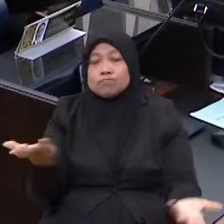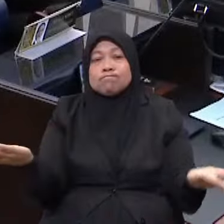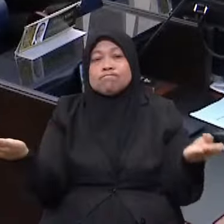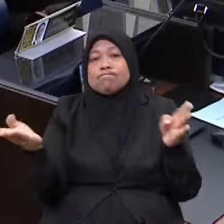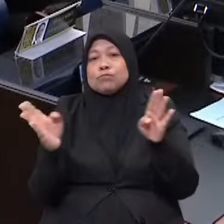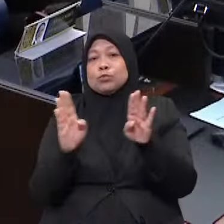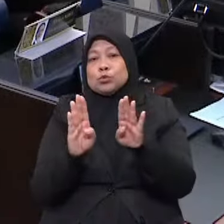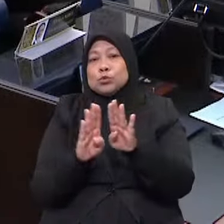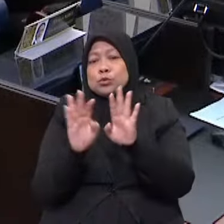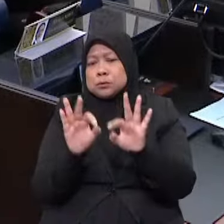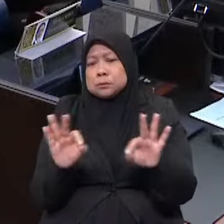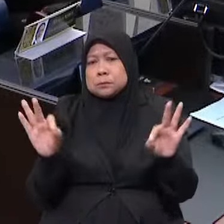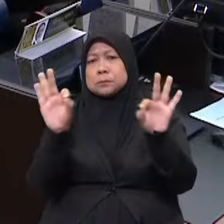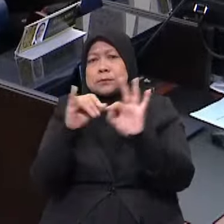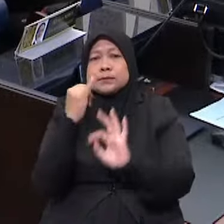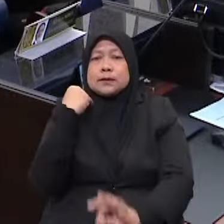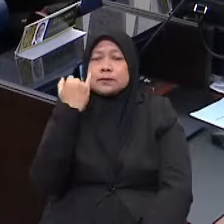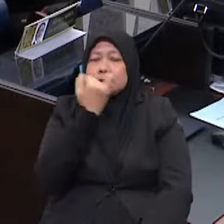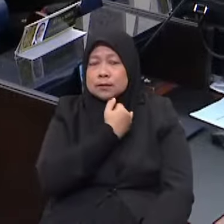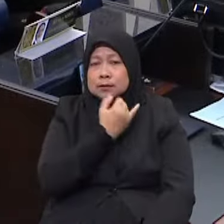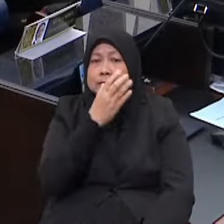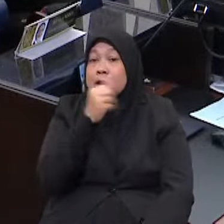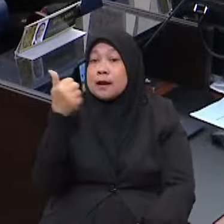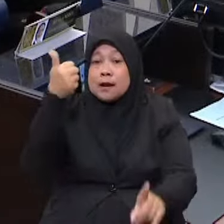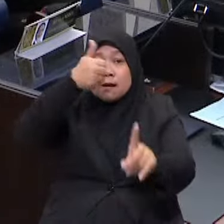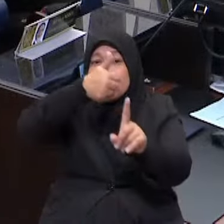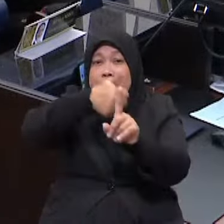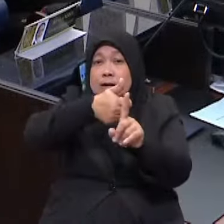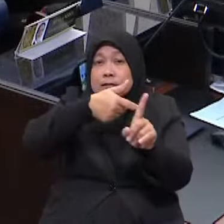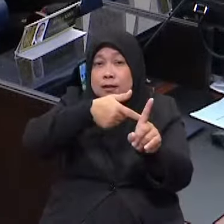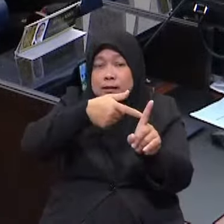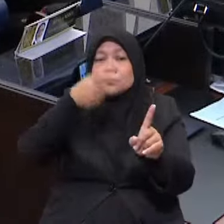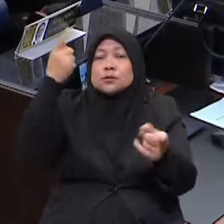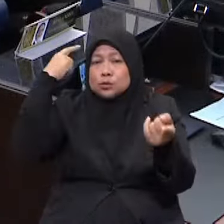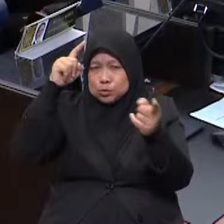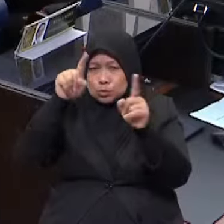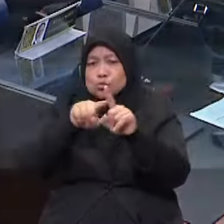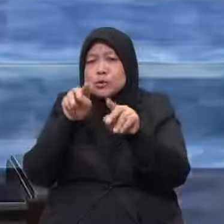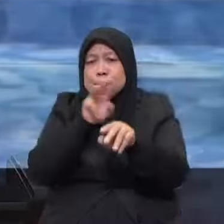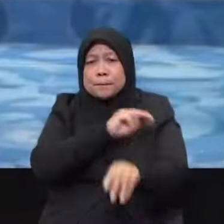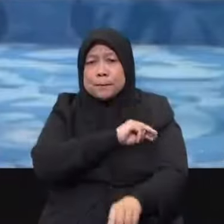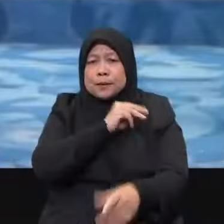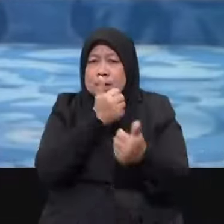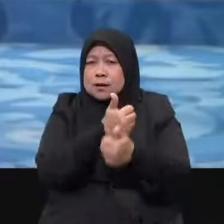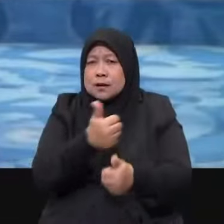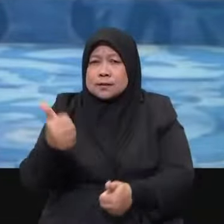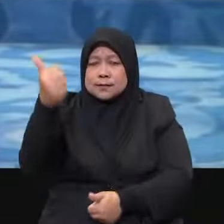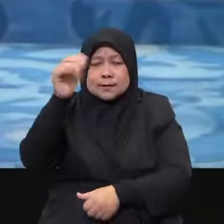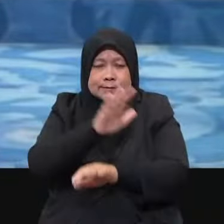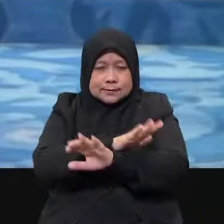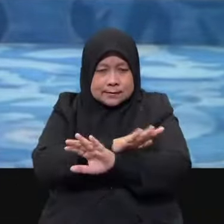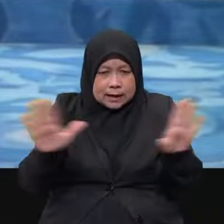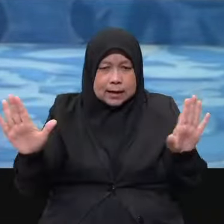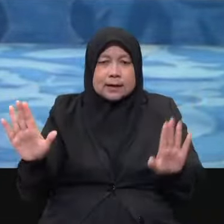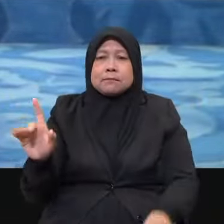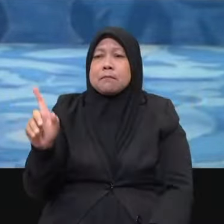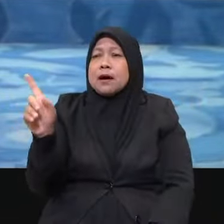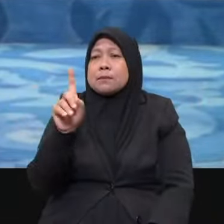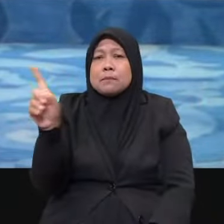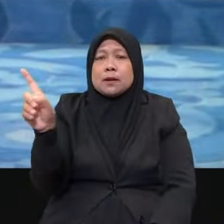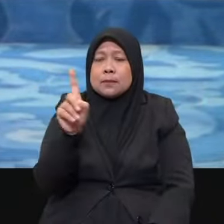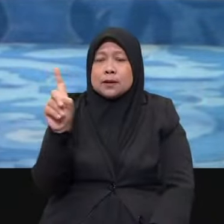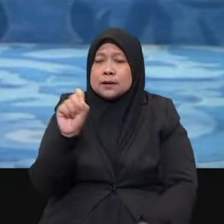semua kepentingan syarikat Israel. Dan arahan ini yang dipertujui oleh Jemaah Menteri tidak diizinkan